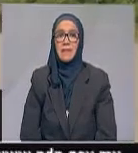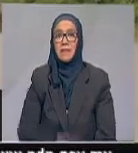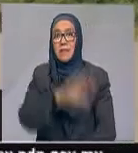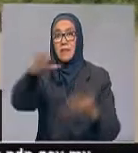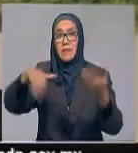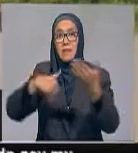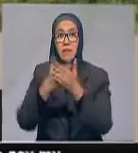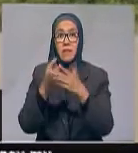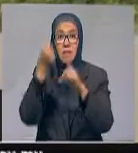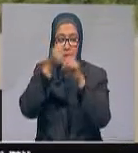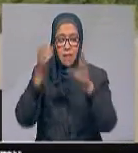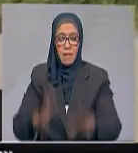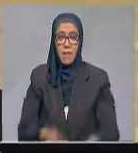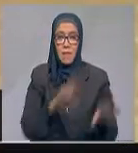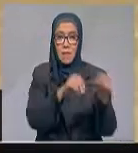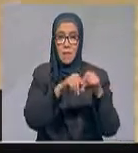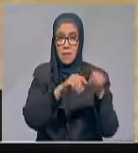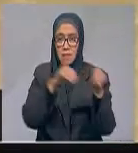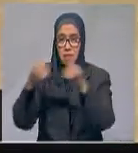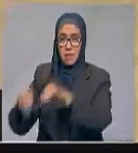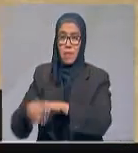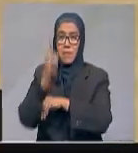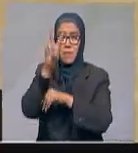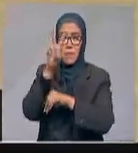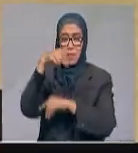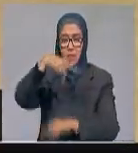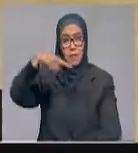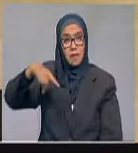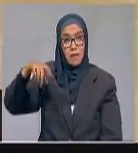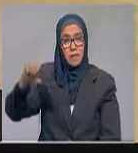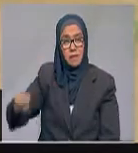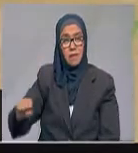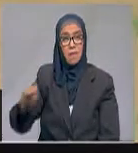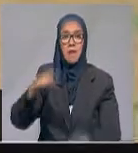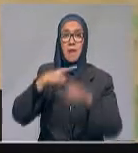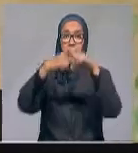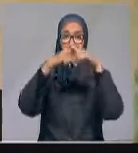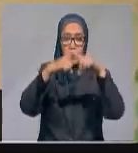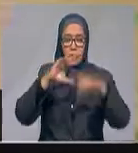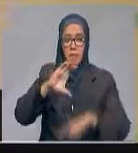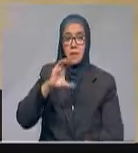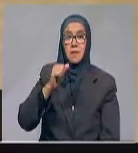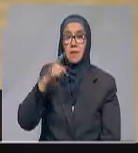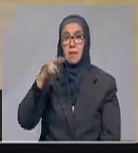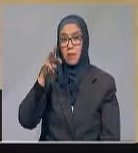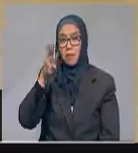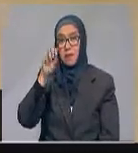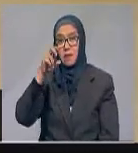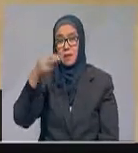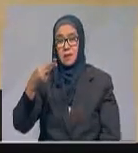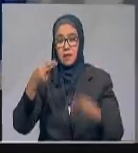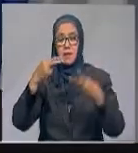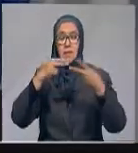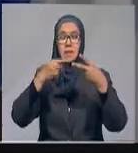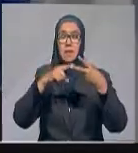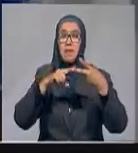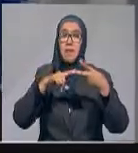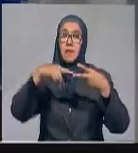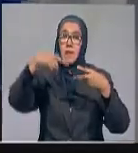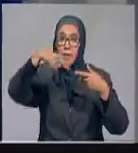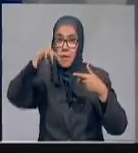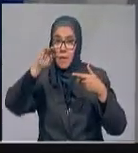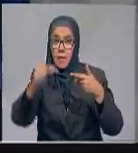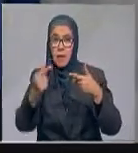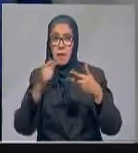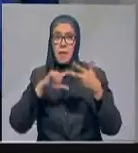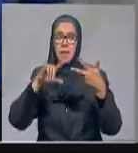Kesemua mangsa ditempatkan di dua pusat pemindahan PPS iaitu di Dewan Cendrawasih Pendang dan PPS Sekolah Kebangsaan